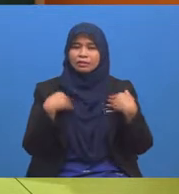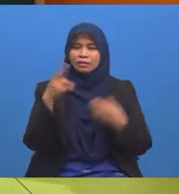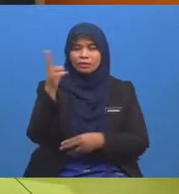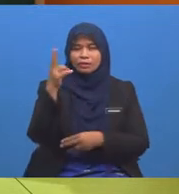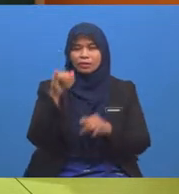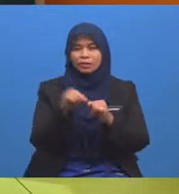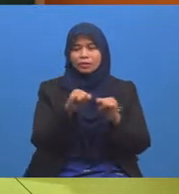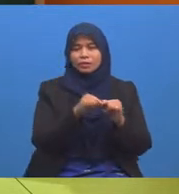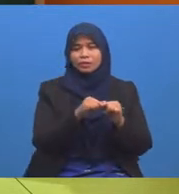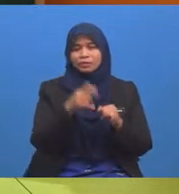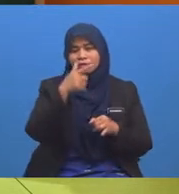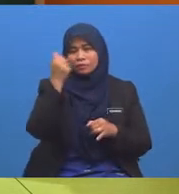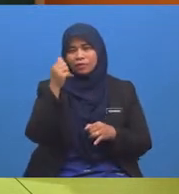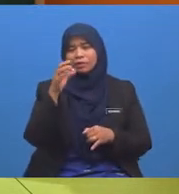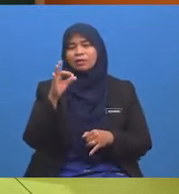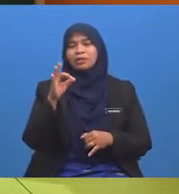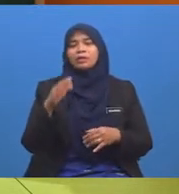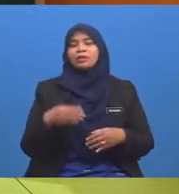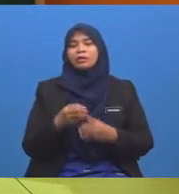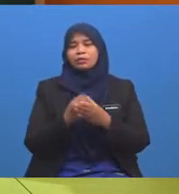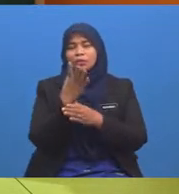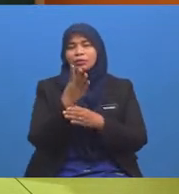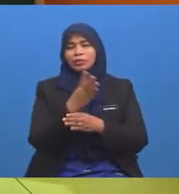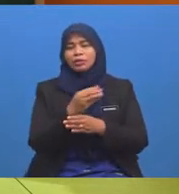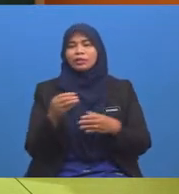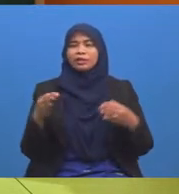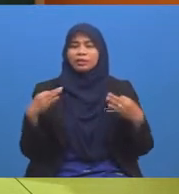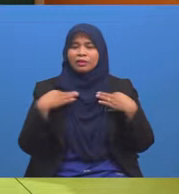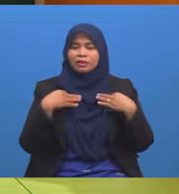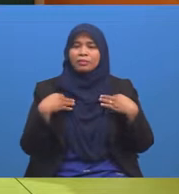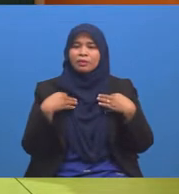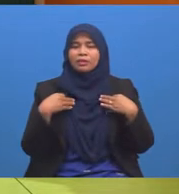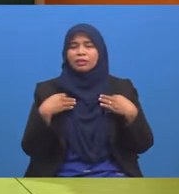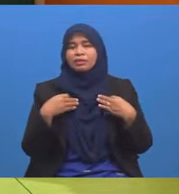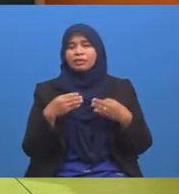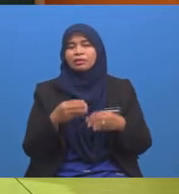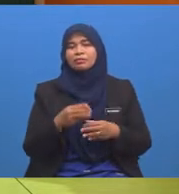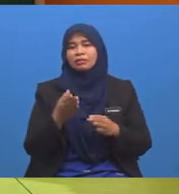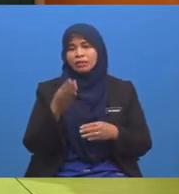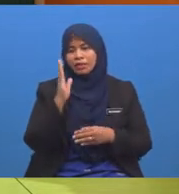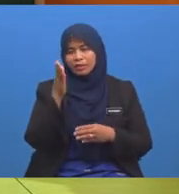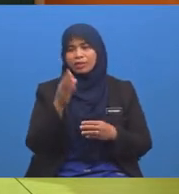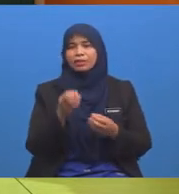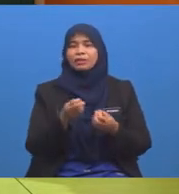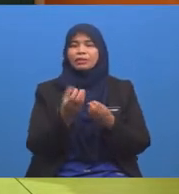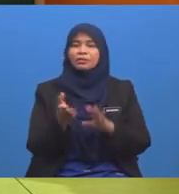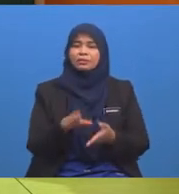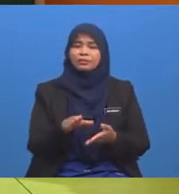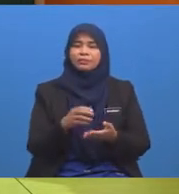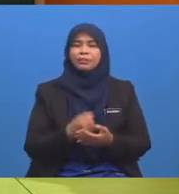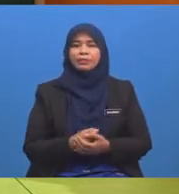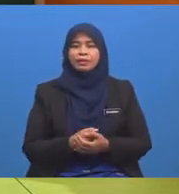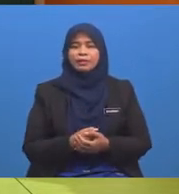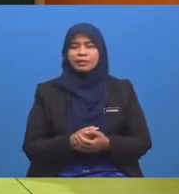juga menyebabkan flora dan fauna musnah dan berisiko untuk pupus. Banyak spesies flora dan